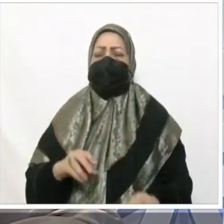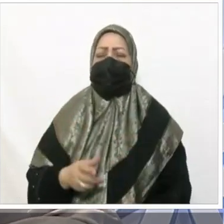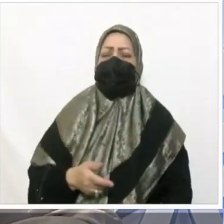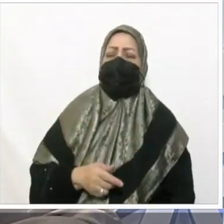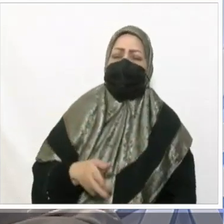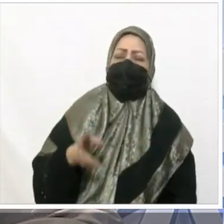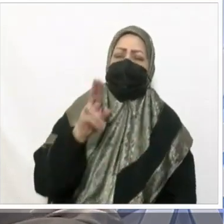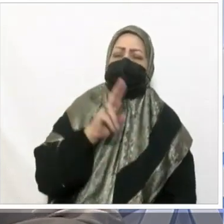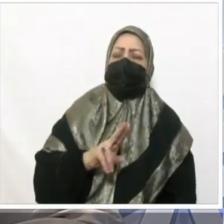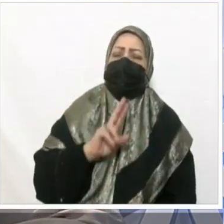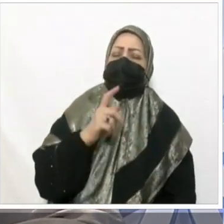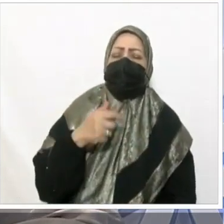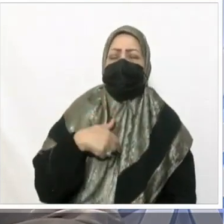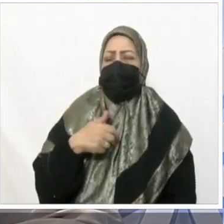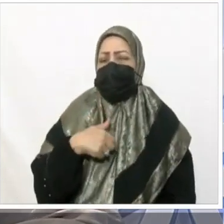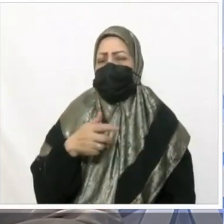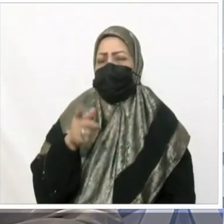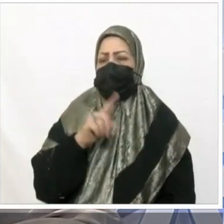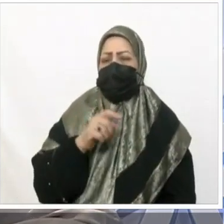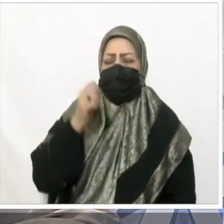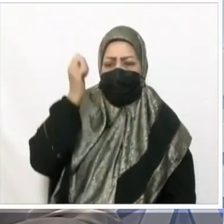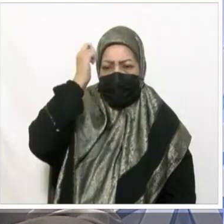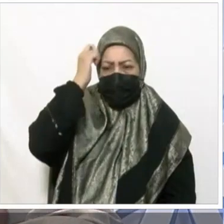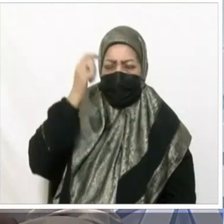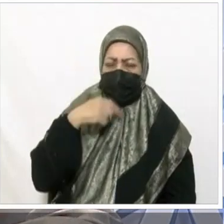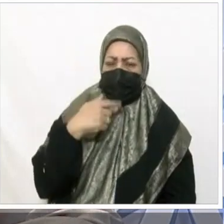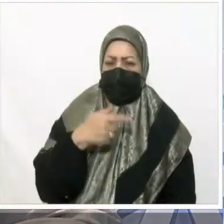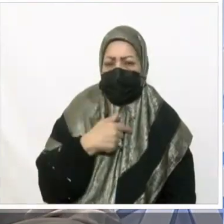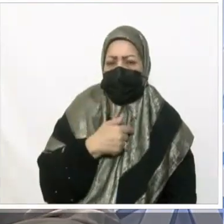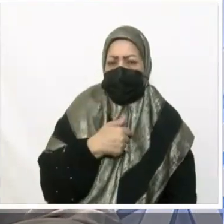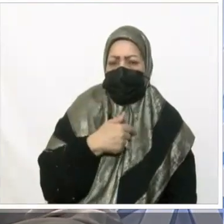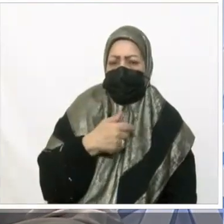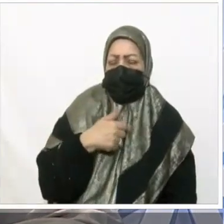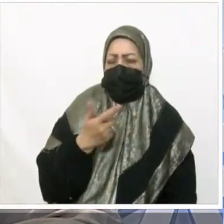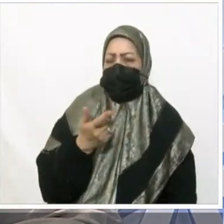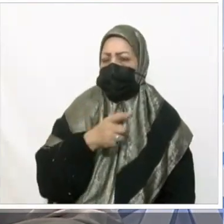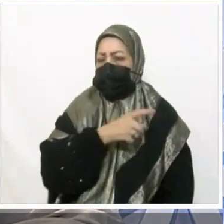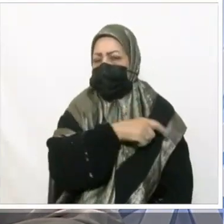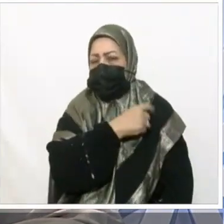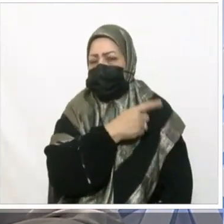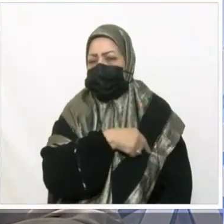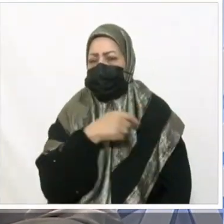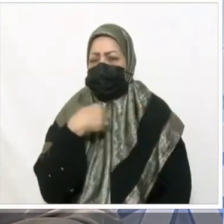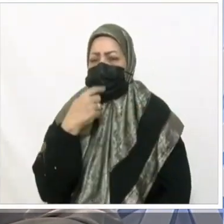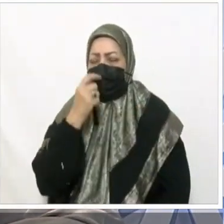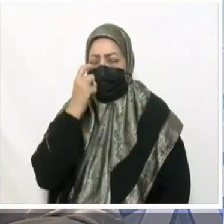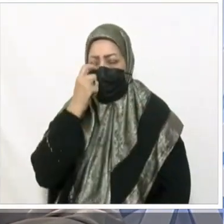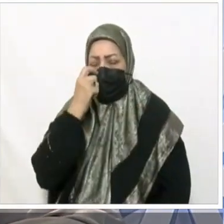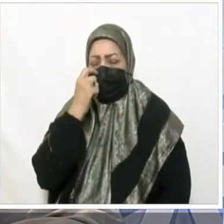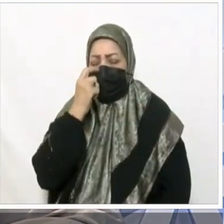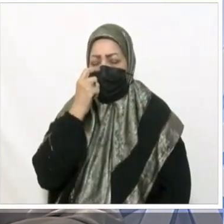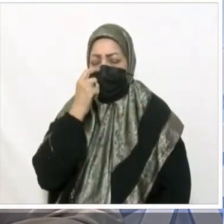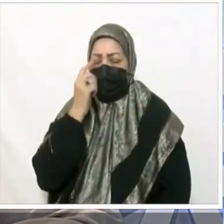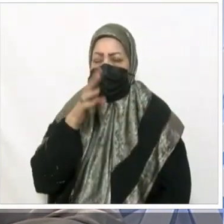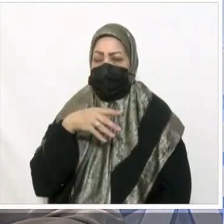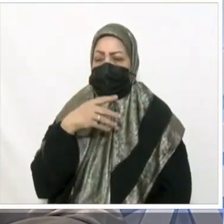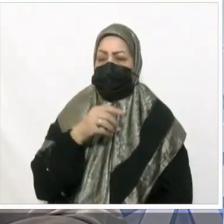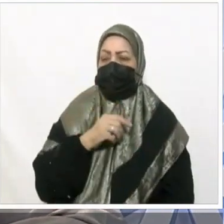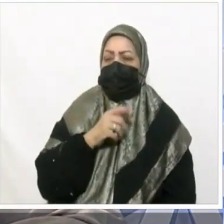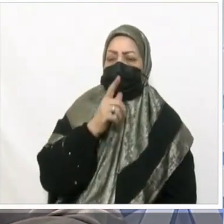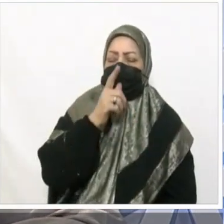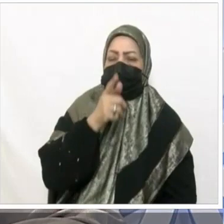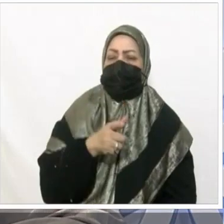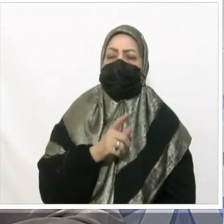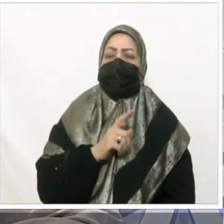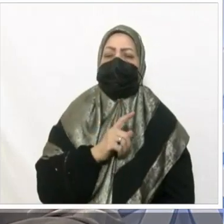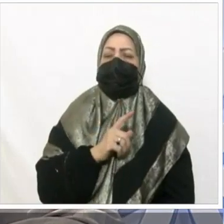بالك أنا يعني ما عنديش حق نقول الكلمة هذه لأمي وبالك غلط. أقول أمك هذه ما دام عقلها